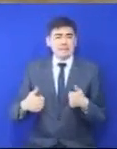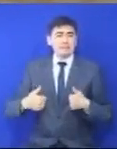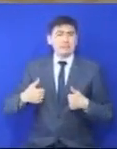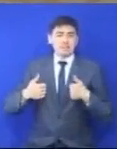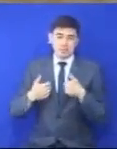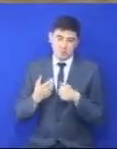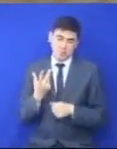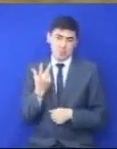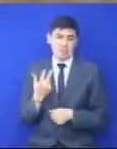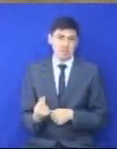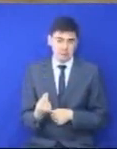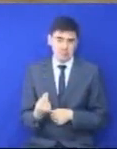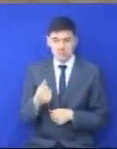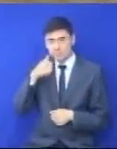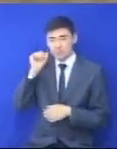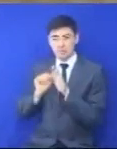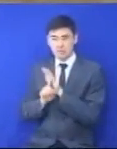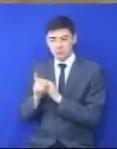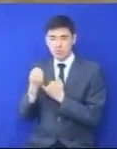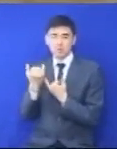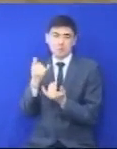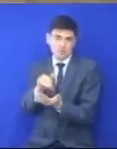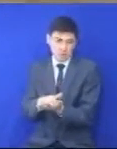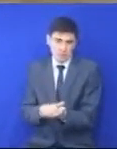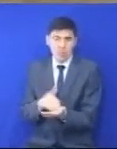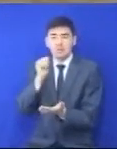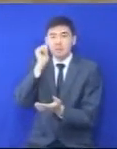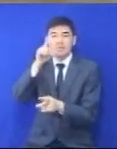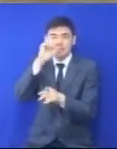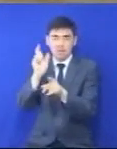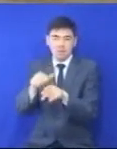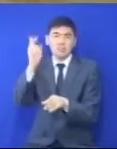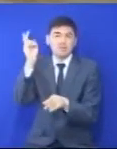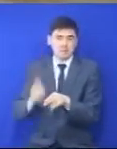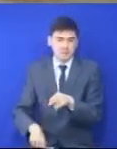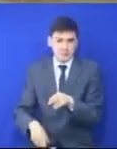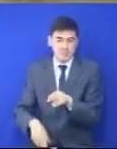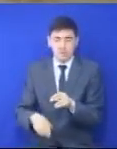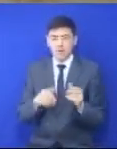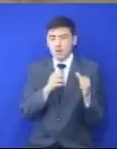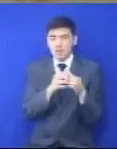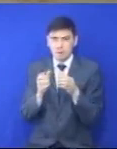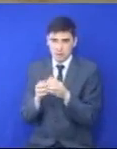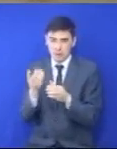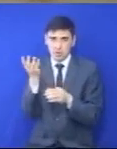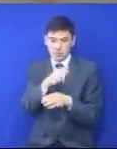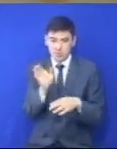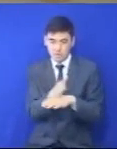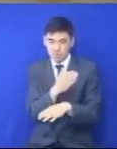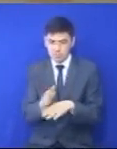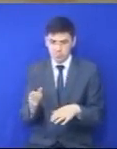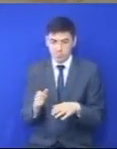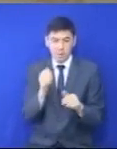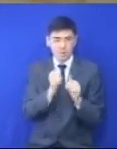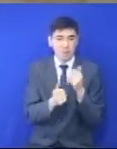Жарыс 3 күн өтеді. Кеше басталып, бүгін жалғасып жатыр. Ертең ақтықсында бәсекелеспек. Командалар 4 топқа бөлінген. Яғни,